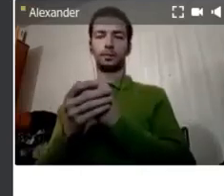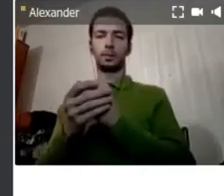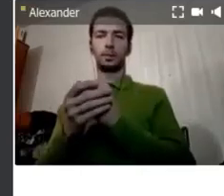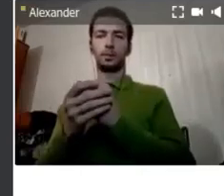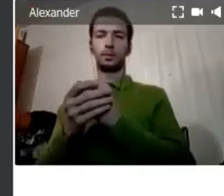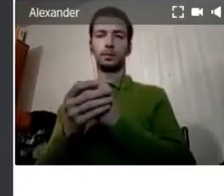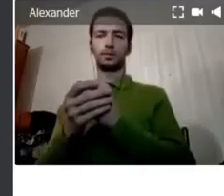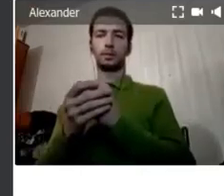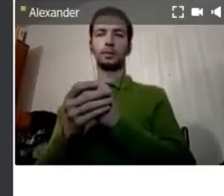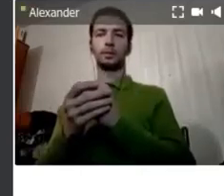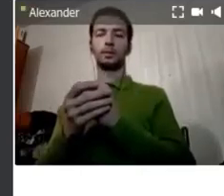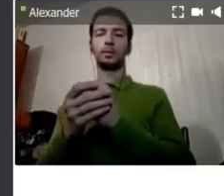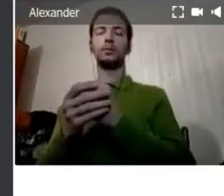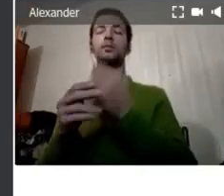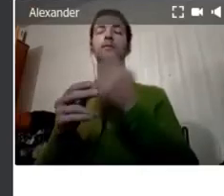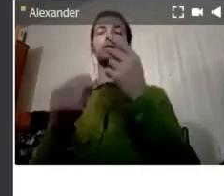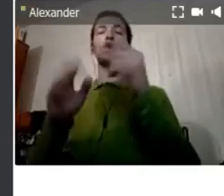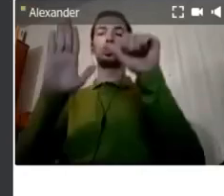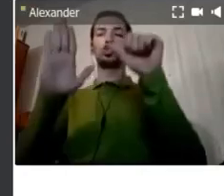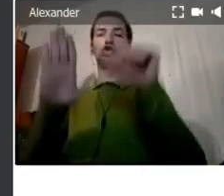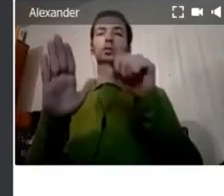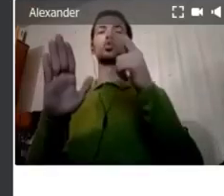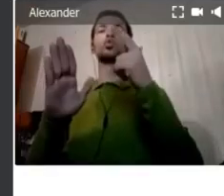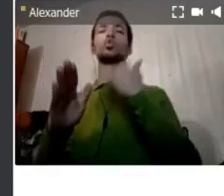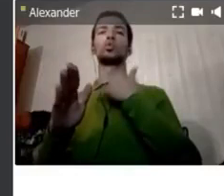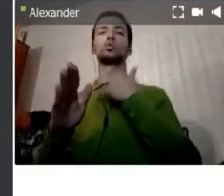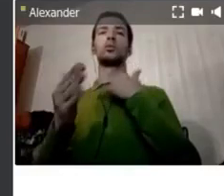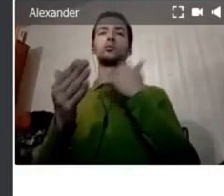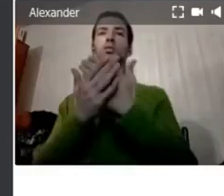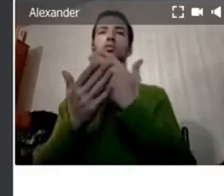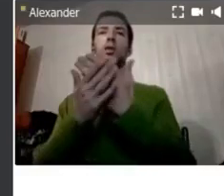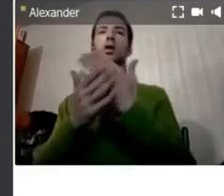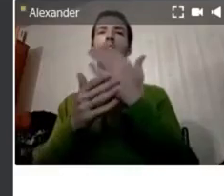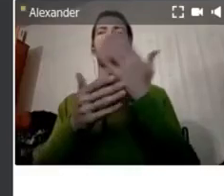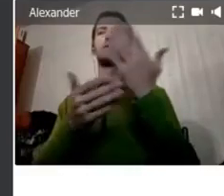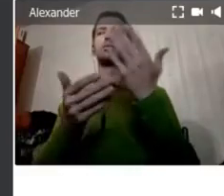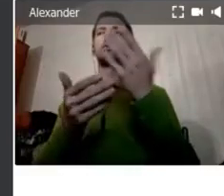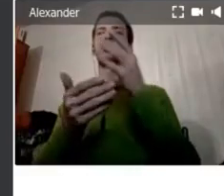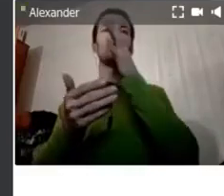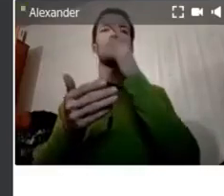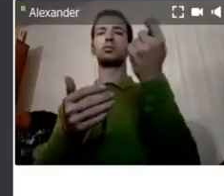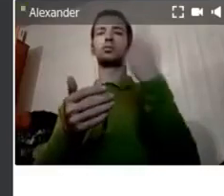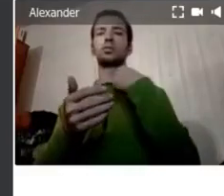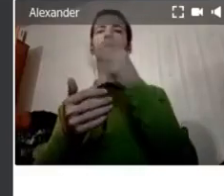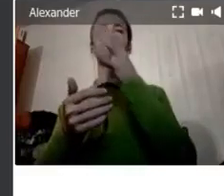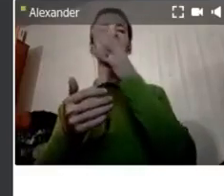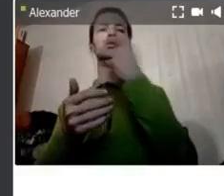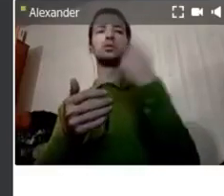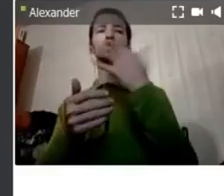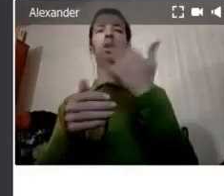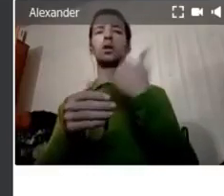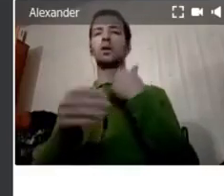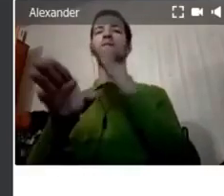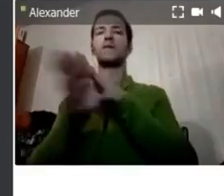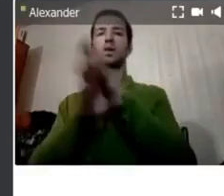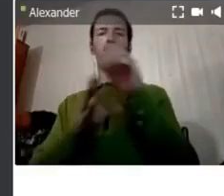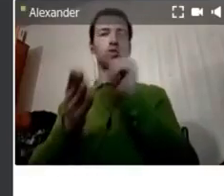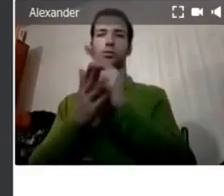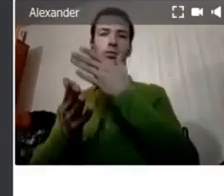такой вариант космический, да, то есть там, ну, я не знаю, потому что я вижу, что сейчас происходит, да, у наших ребят, в частности, вот